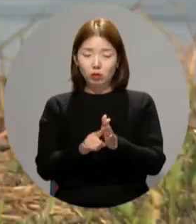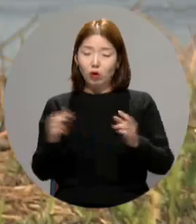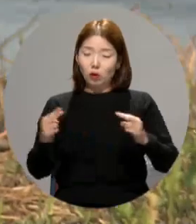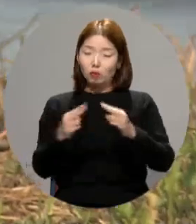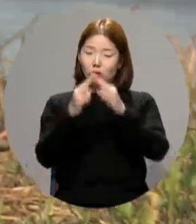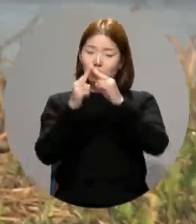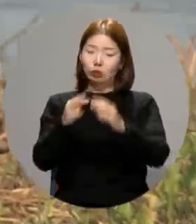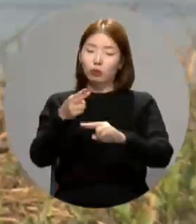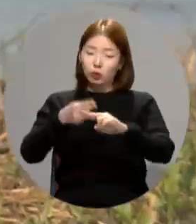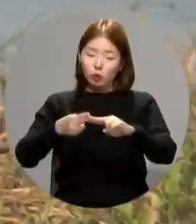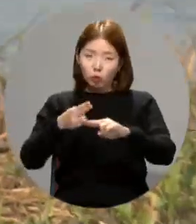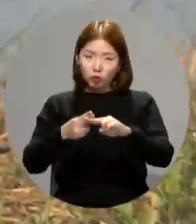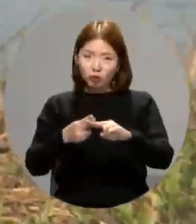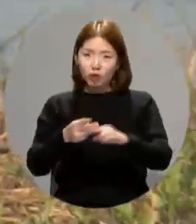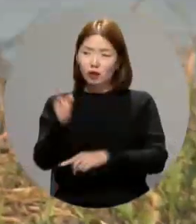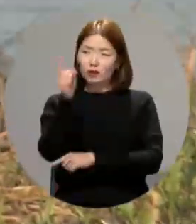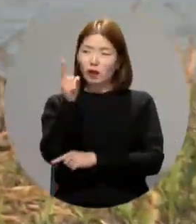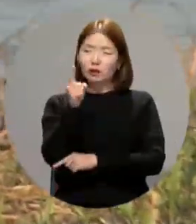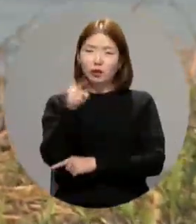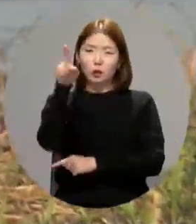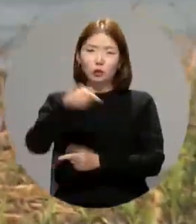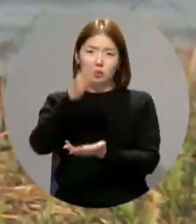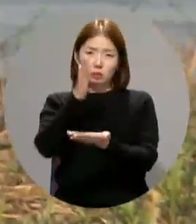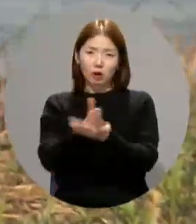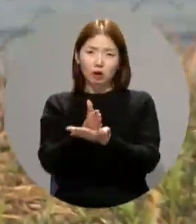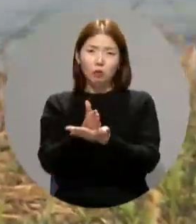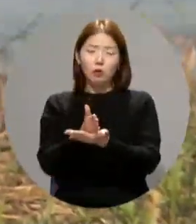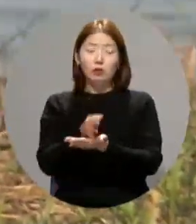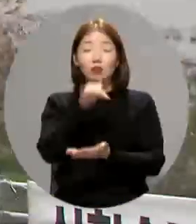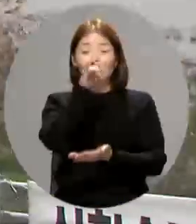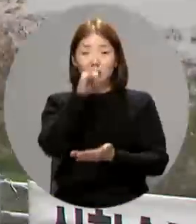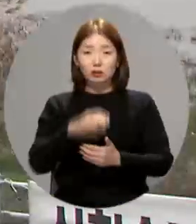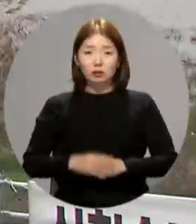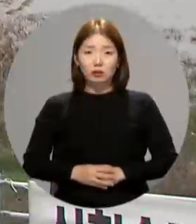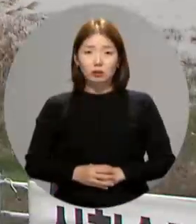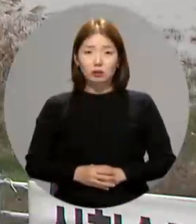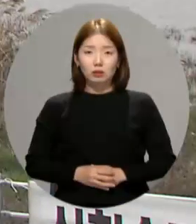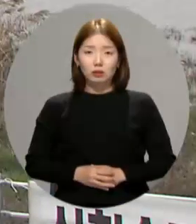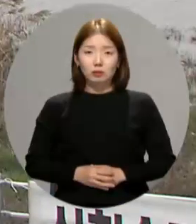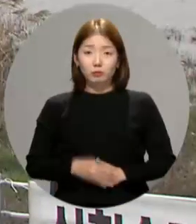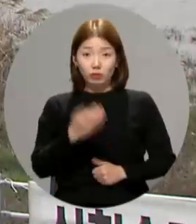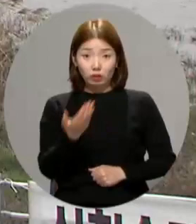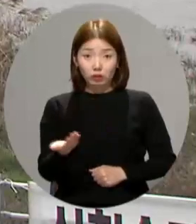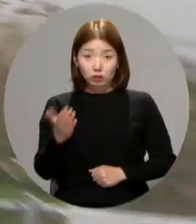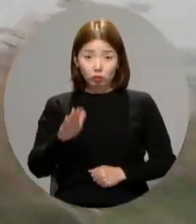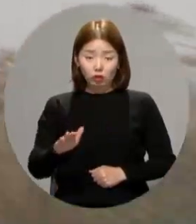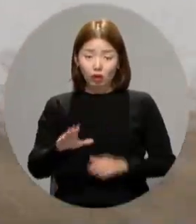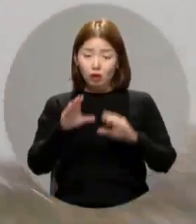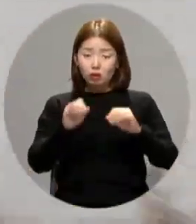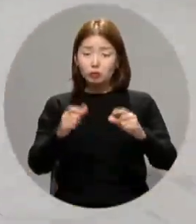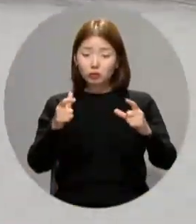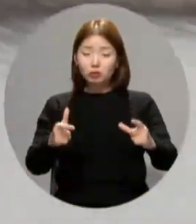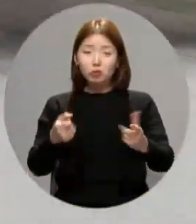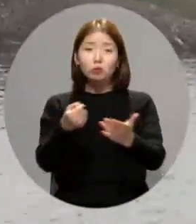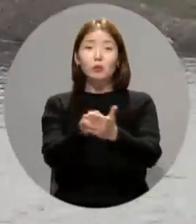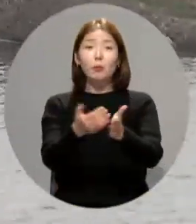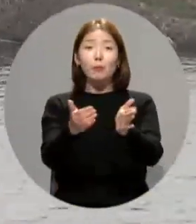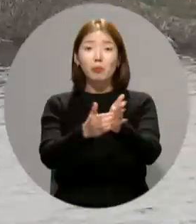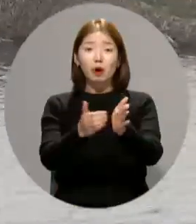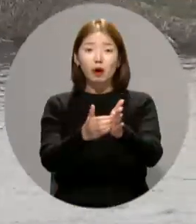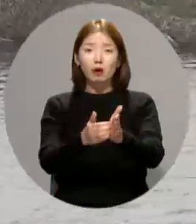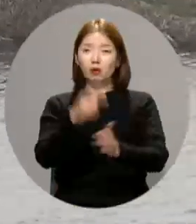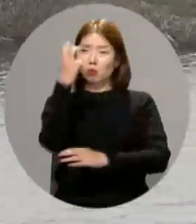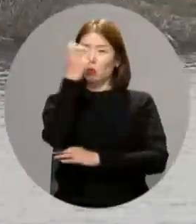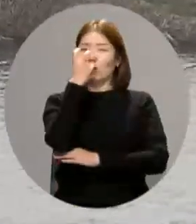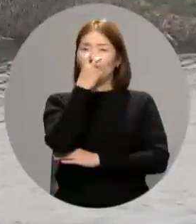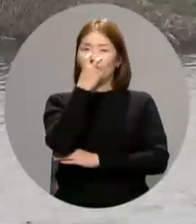취사 행위는 물론이고 낚시를 하지 못하도록 제한한 겁니다. 그런데 금지 구역만 지정했을 뿐